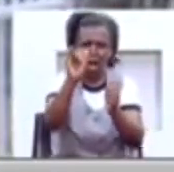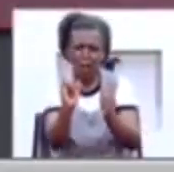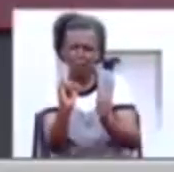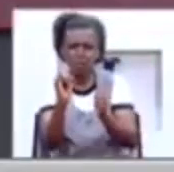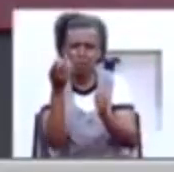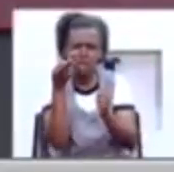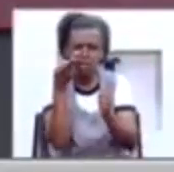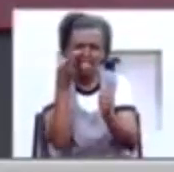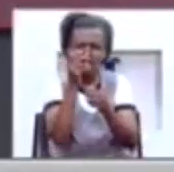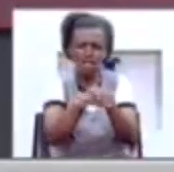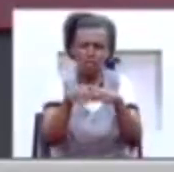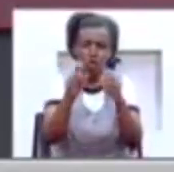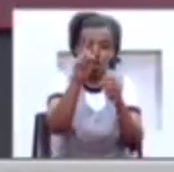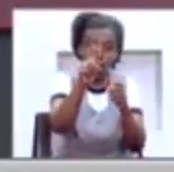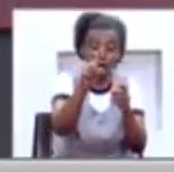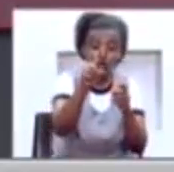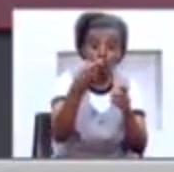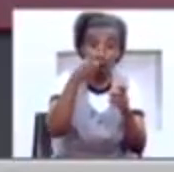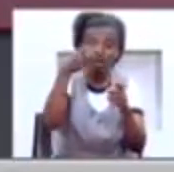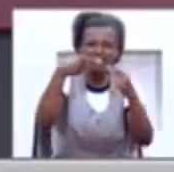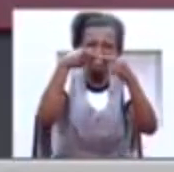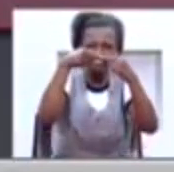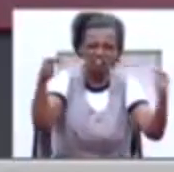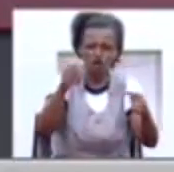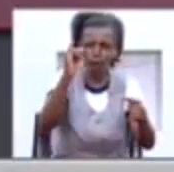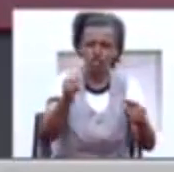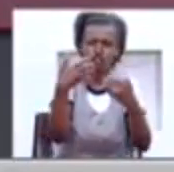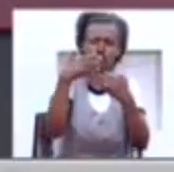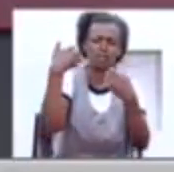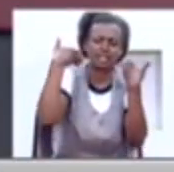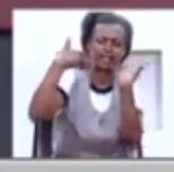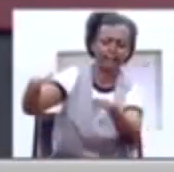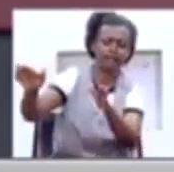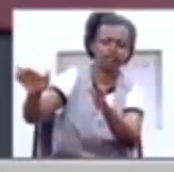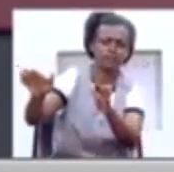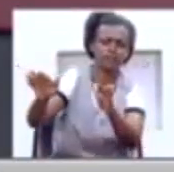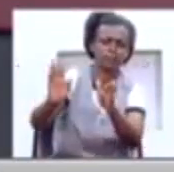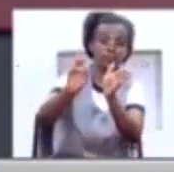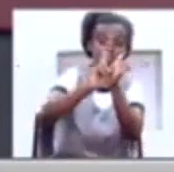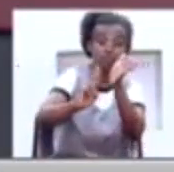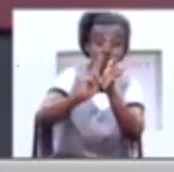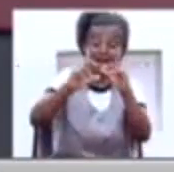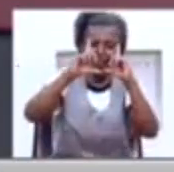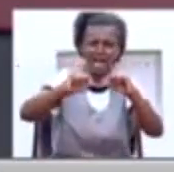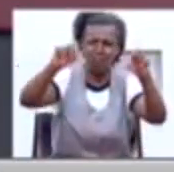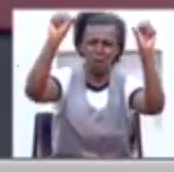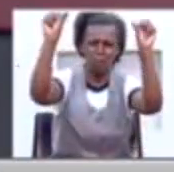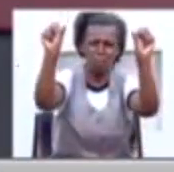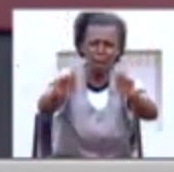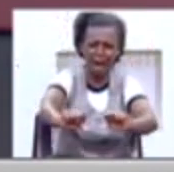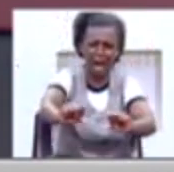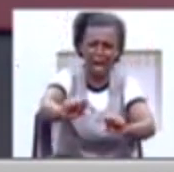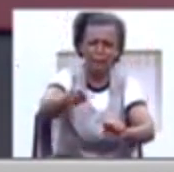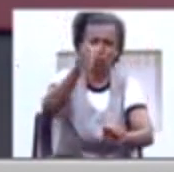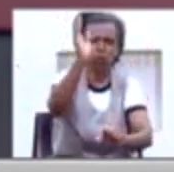bafitanye ndetse umuhutu agomba gukora ibishoboka byose akanga umututsi akanamwigizayo akakoresha amagambo mabi cyane yo kuvuga ko